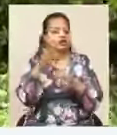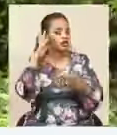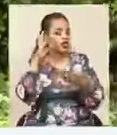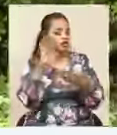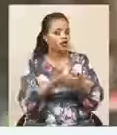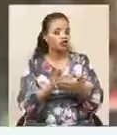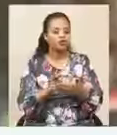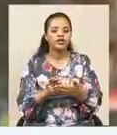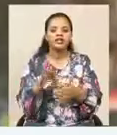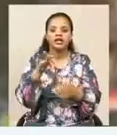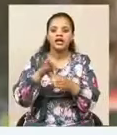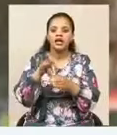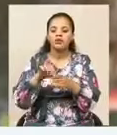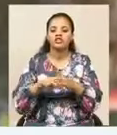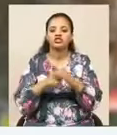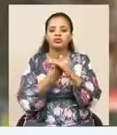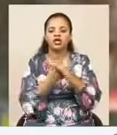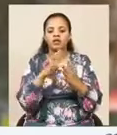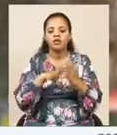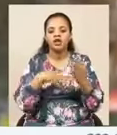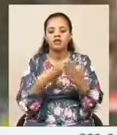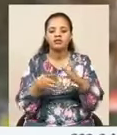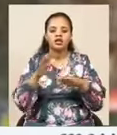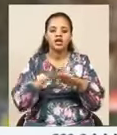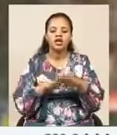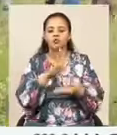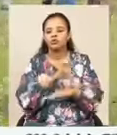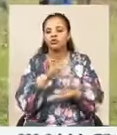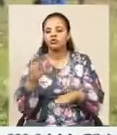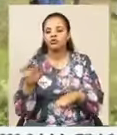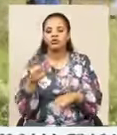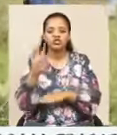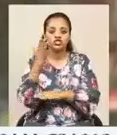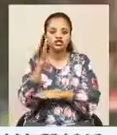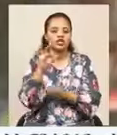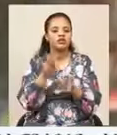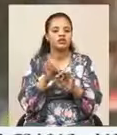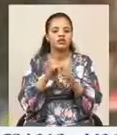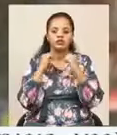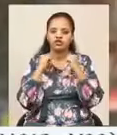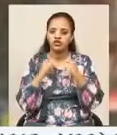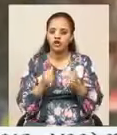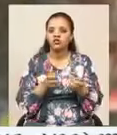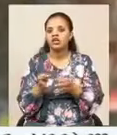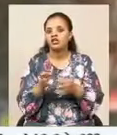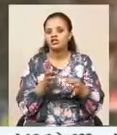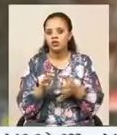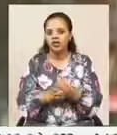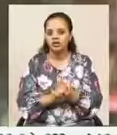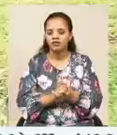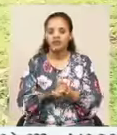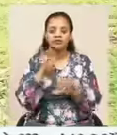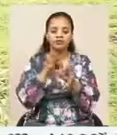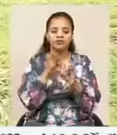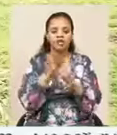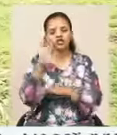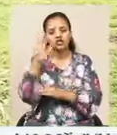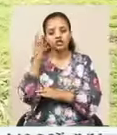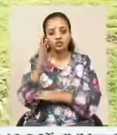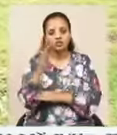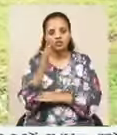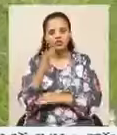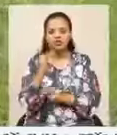ታቅዶ የተከላው ማስጀመሪያ መርሃ ግብር ላይ 500 ችግኞችን ለመትከል መቻሉንም ገልጸዋል። የተተከሉ